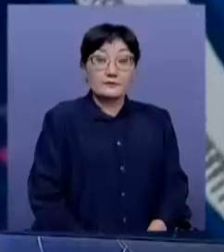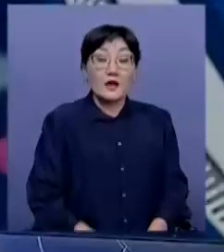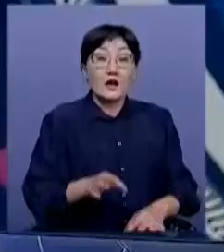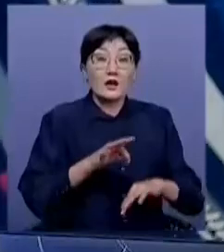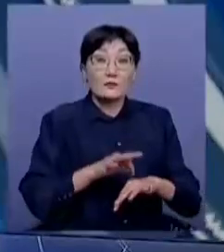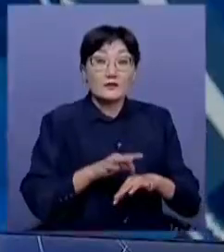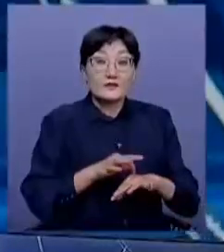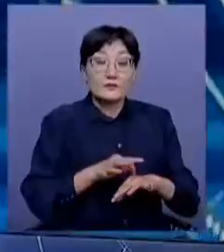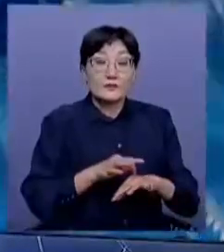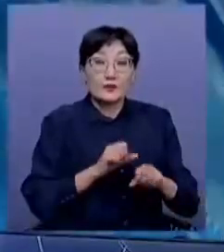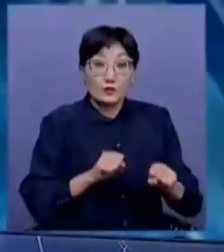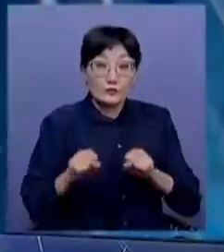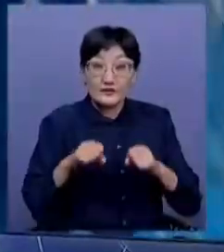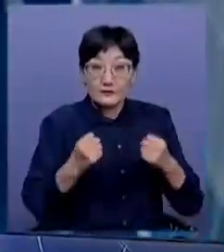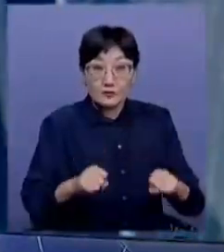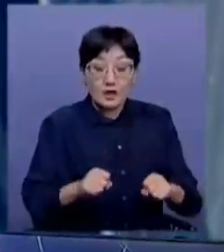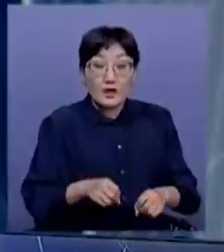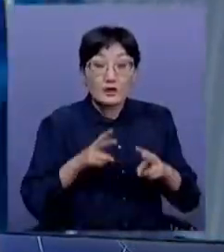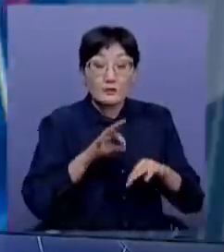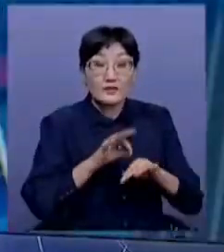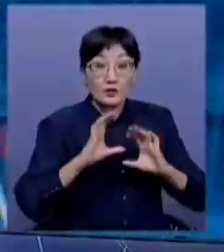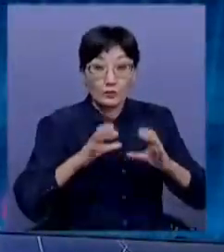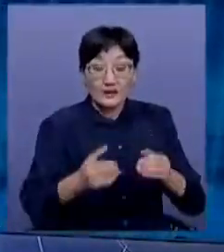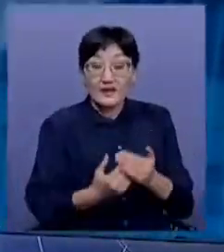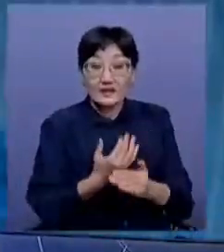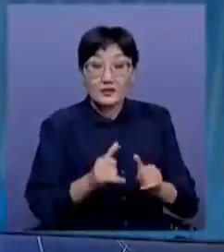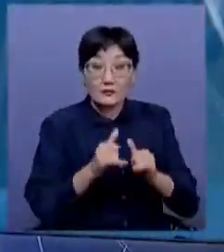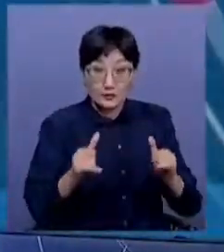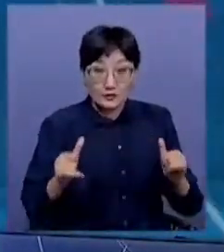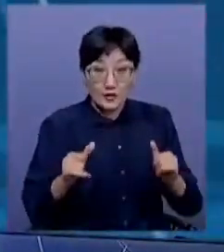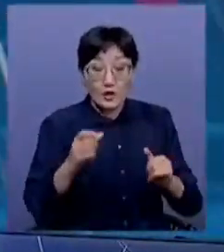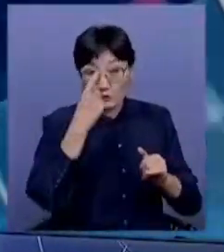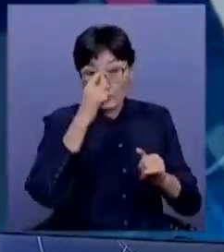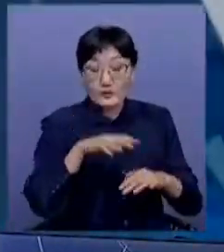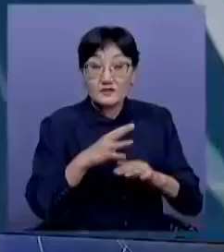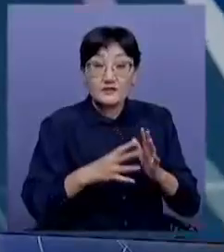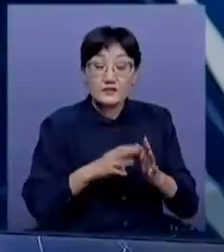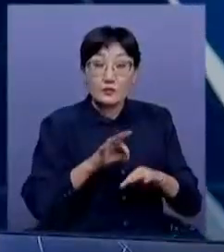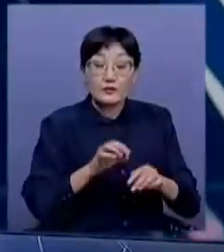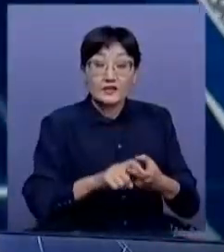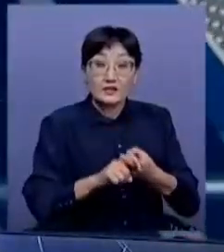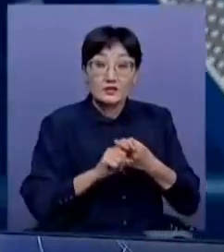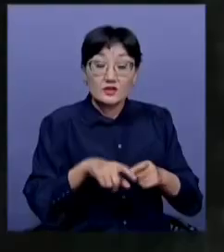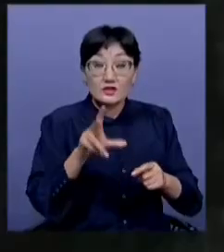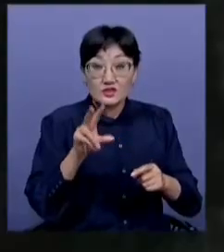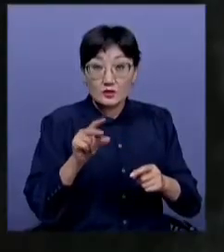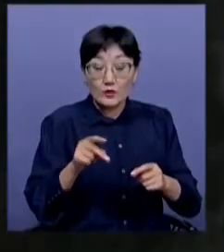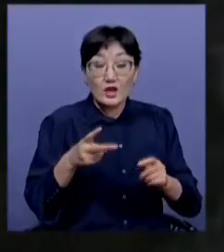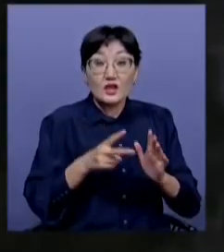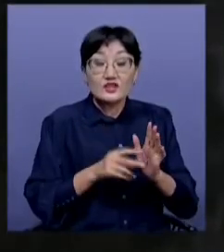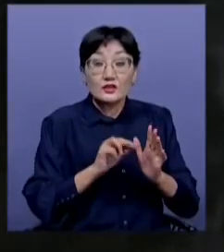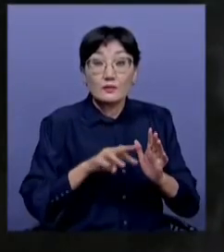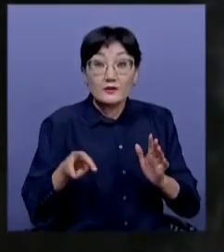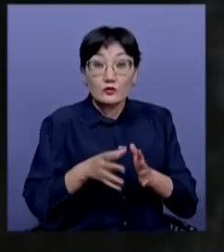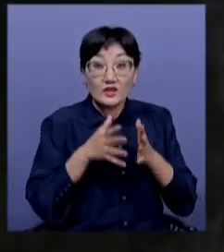Ауруды ауыздықтау мүмкін болмай тұр. Қауіпті дерт әлемде қайта өршіп барады. Үндістанда COVID-19 инфекциясын жұқтырғандардың саны 7